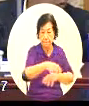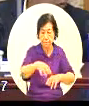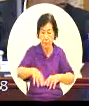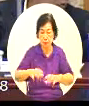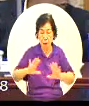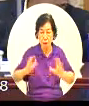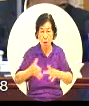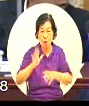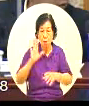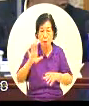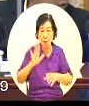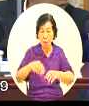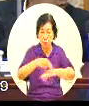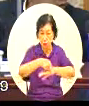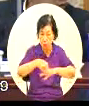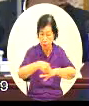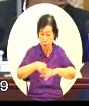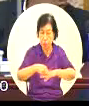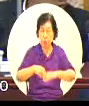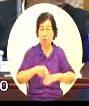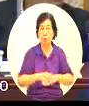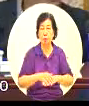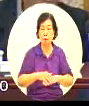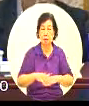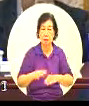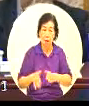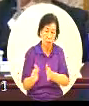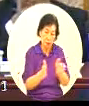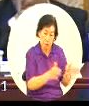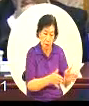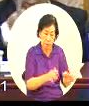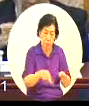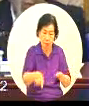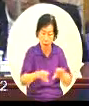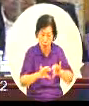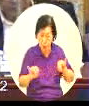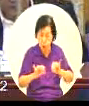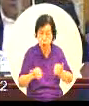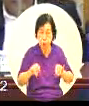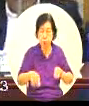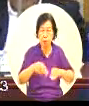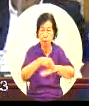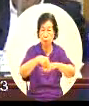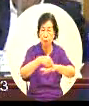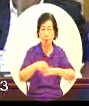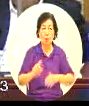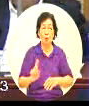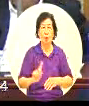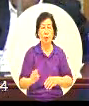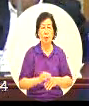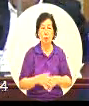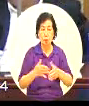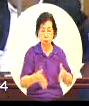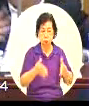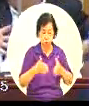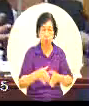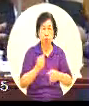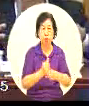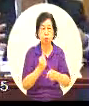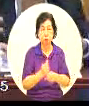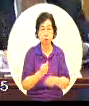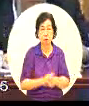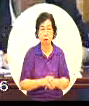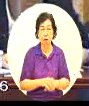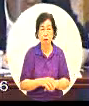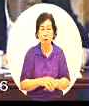划，那我们的工业区用地要怎么样有效的来做管理跟规范，这个是一个重要的工作，我觉得您提的这个